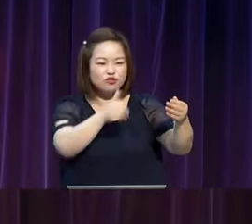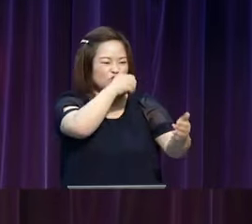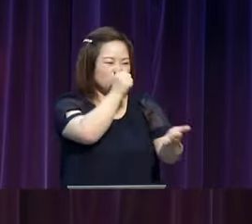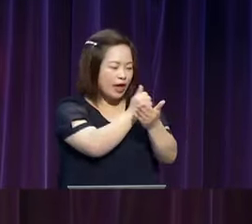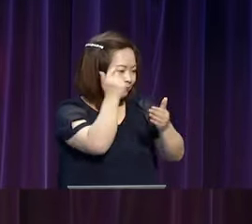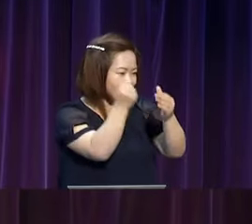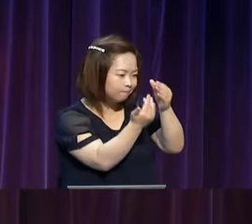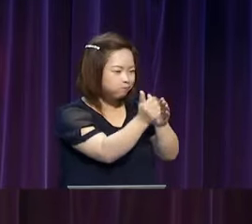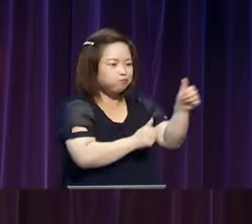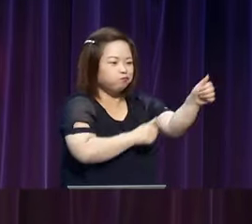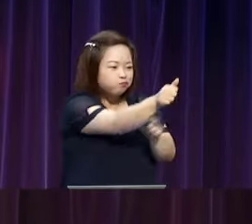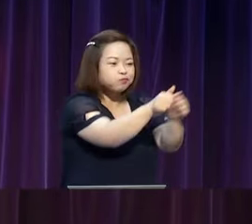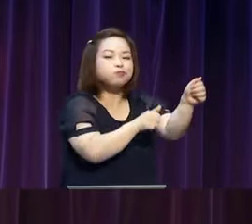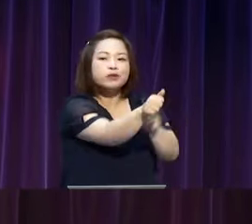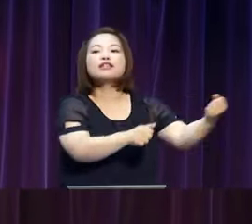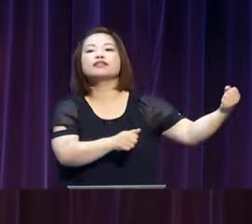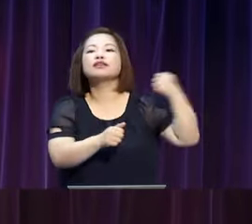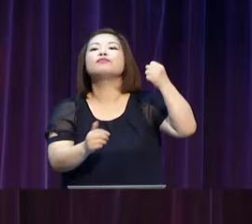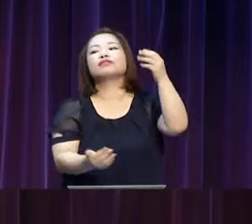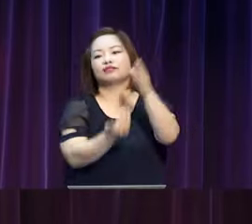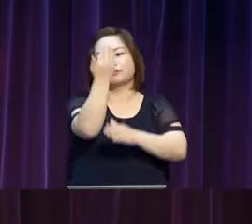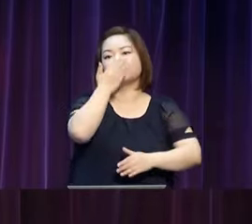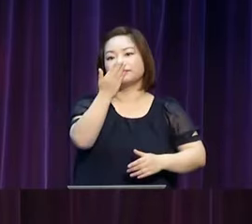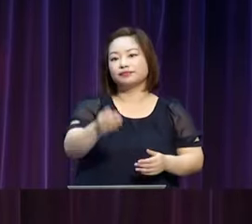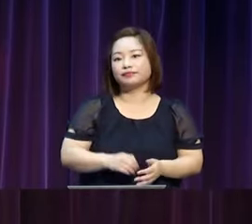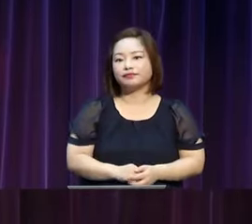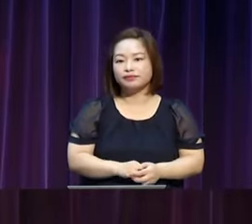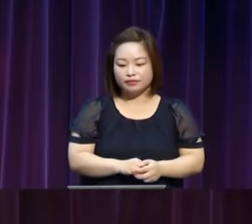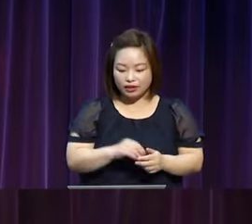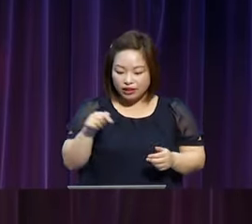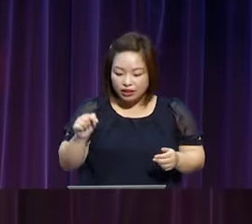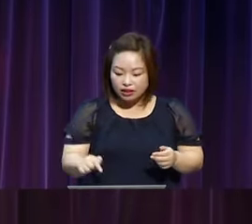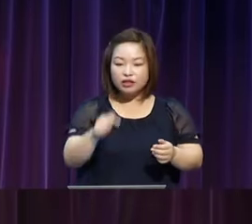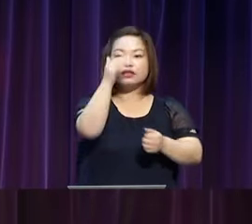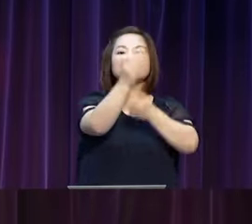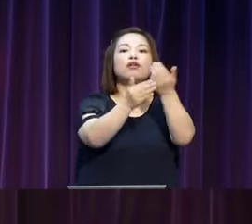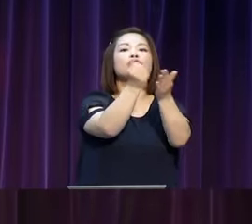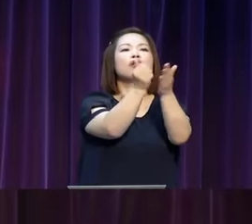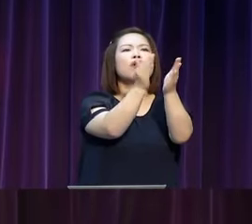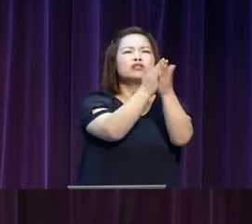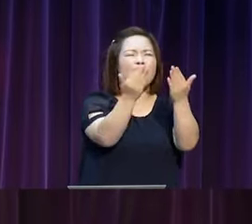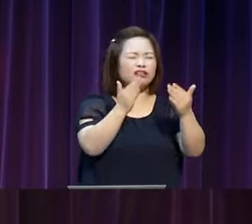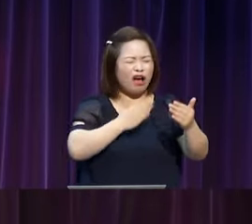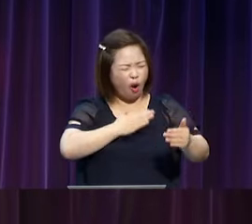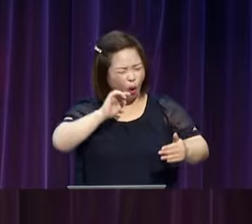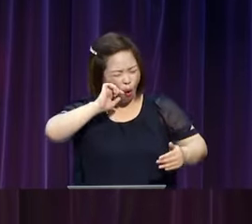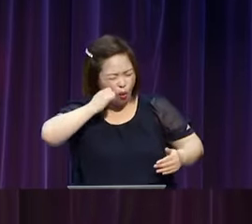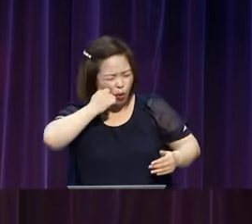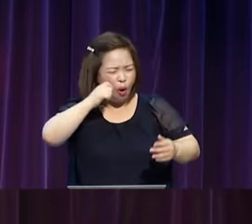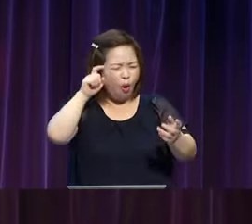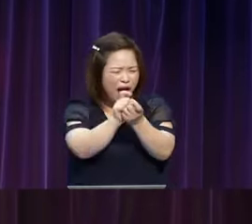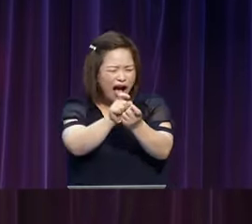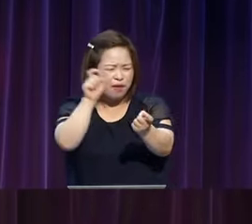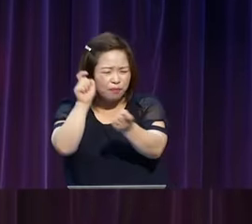생겨요. 이 말씀은 나의 곤란 중에 위로라. 이 말씀이